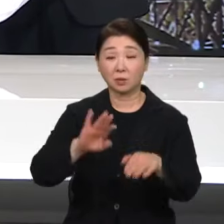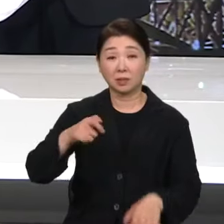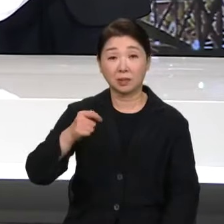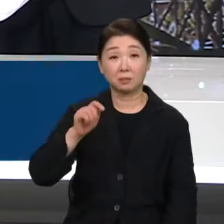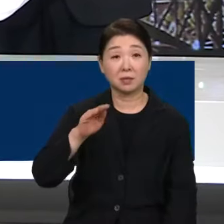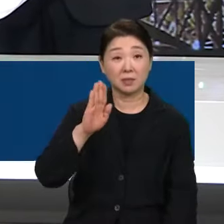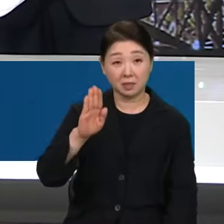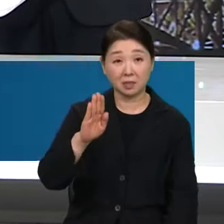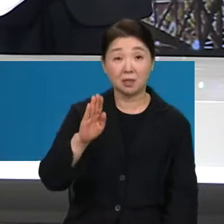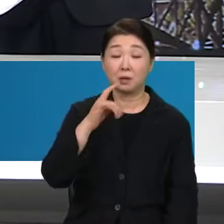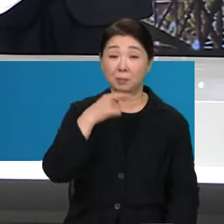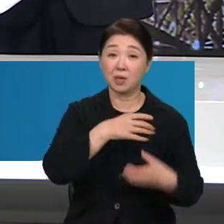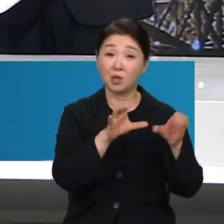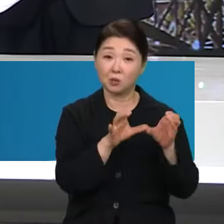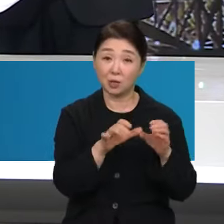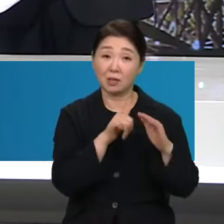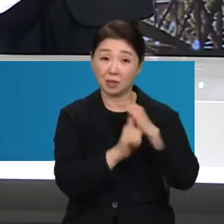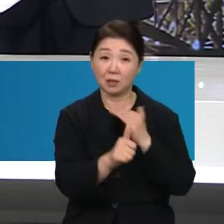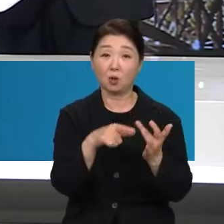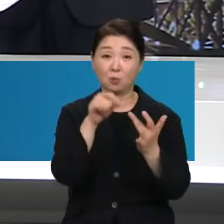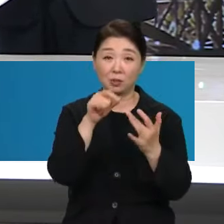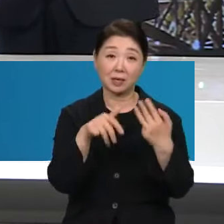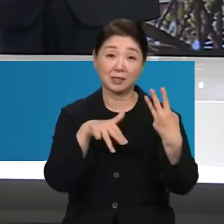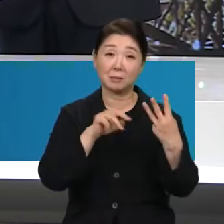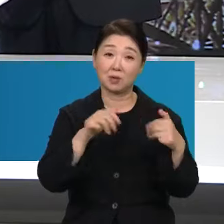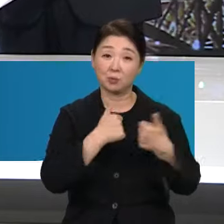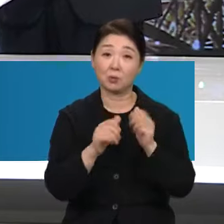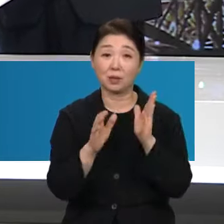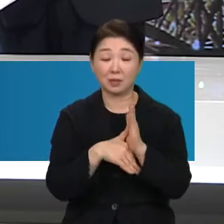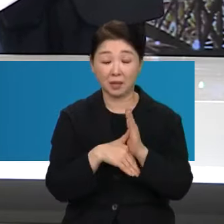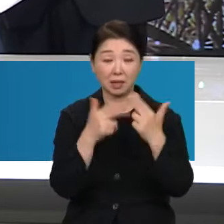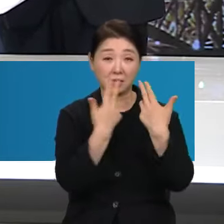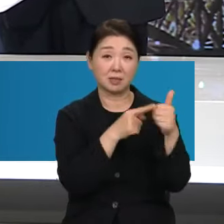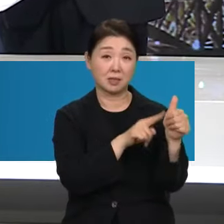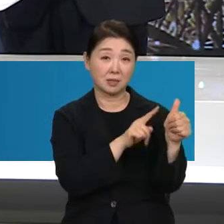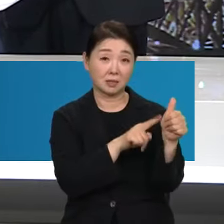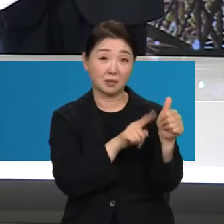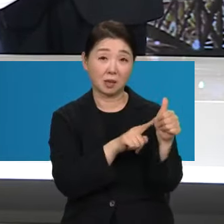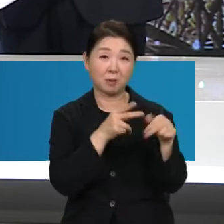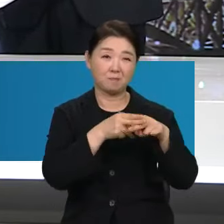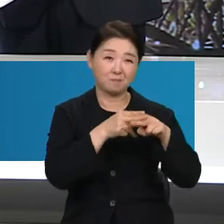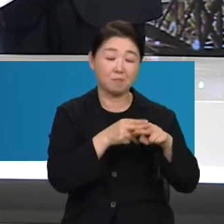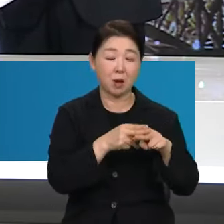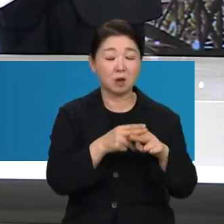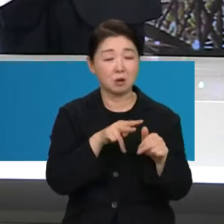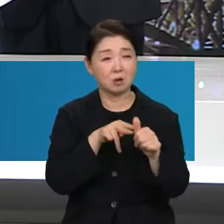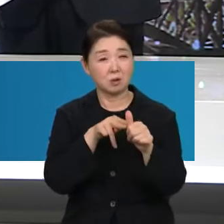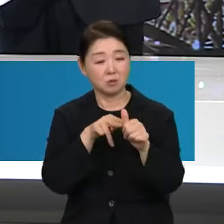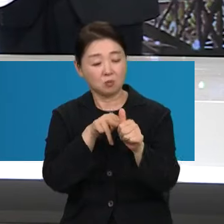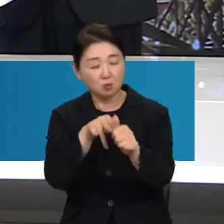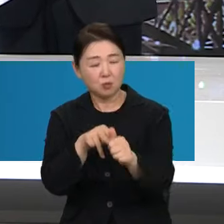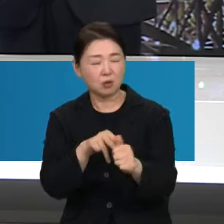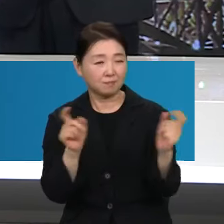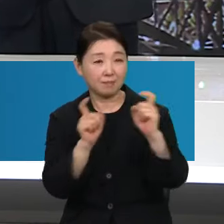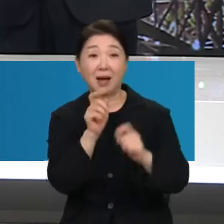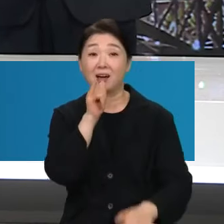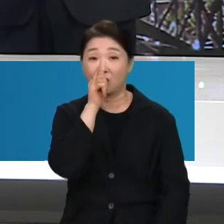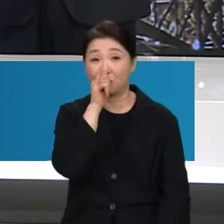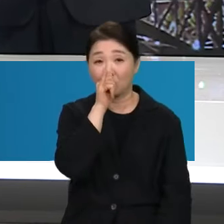JTBC가 주관한 더불어민주당 당대표 후보자 3차 토론회에선 이재명 후보의 독주를 놓고 후보들 간의 신경전이